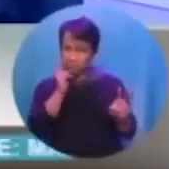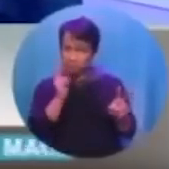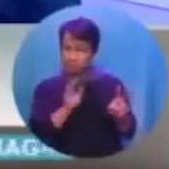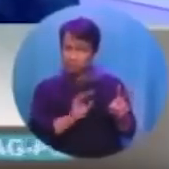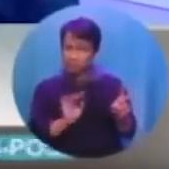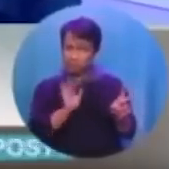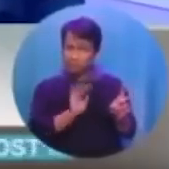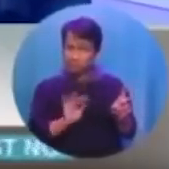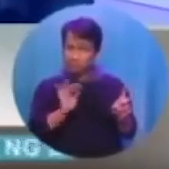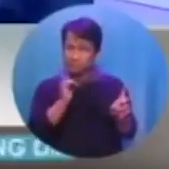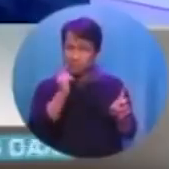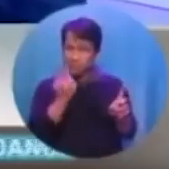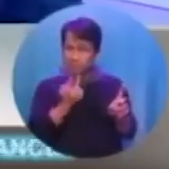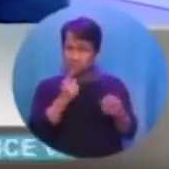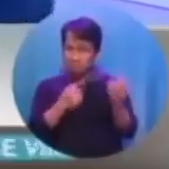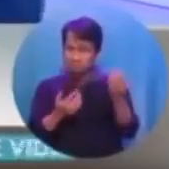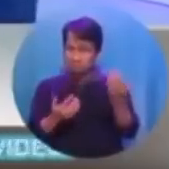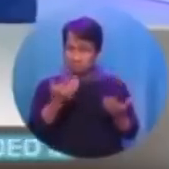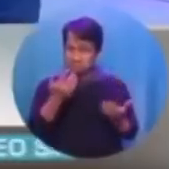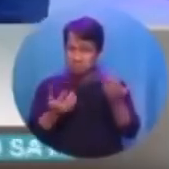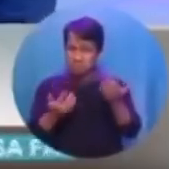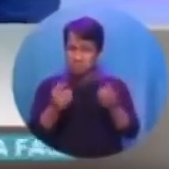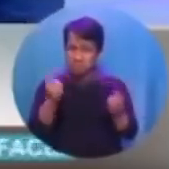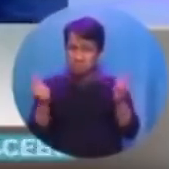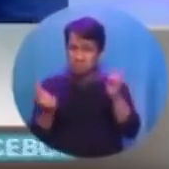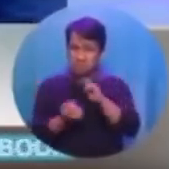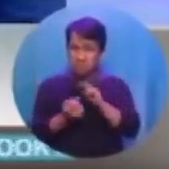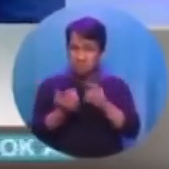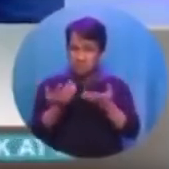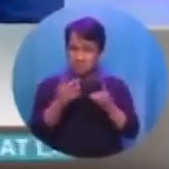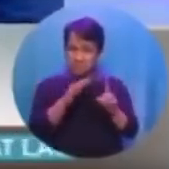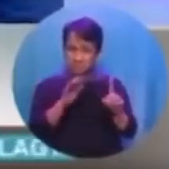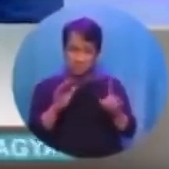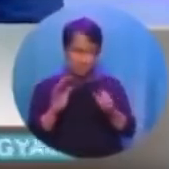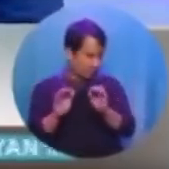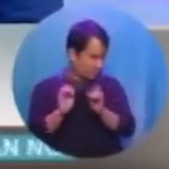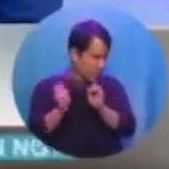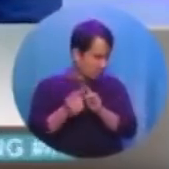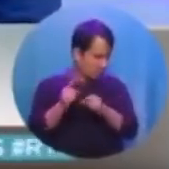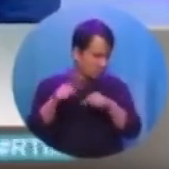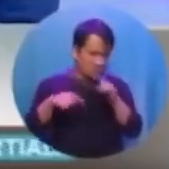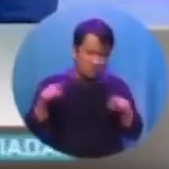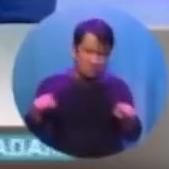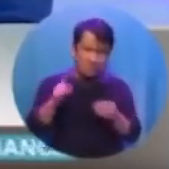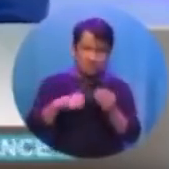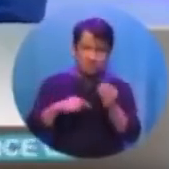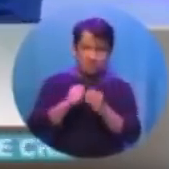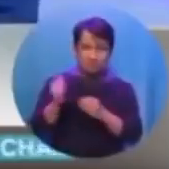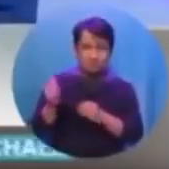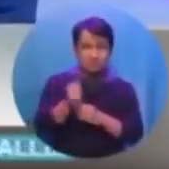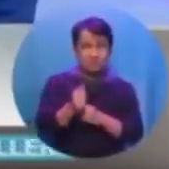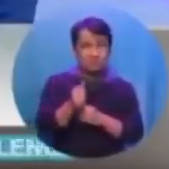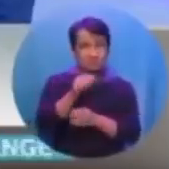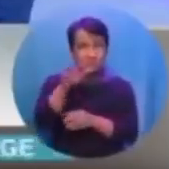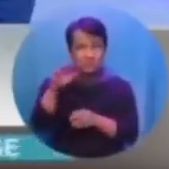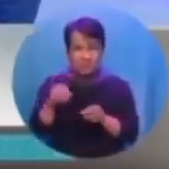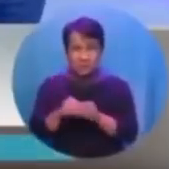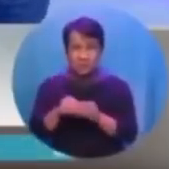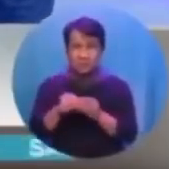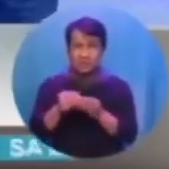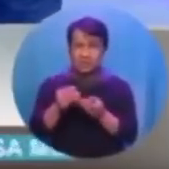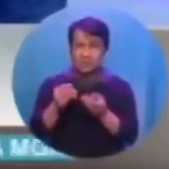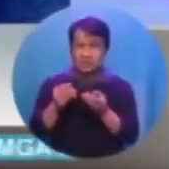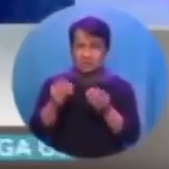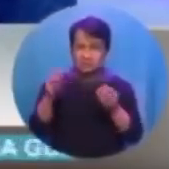mga napapansin na mga bagay-bagay na hindi ka nais-nais, kakaiba, tulad halimbawa siya po na-involved sa